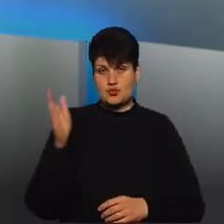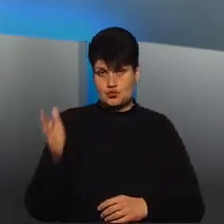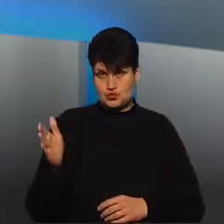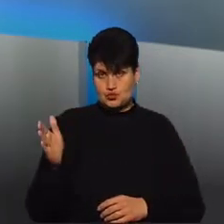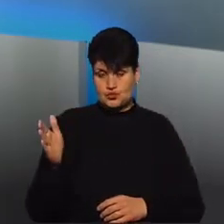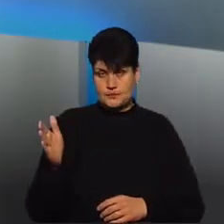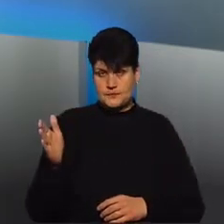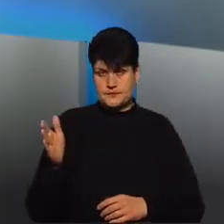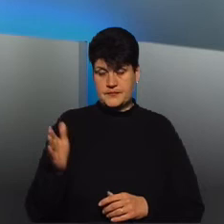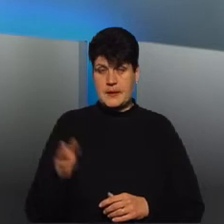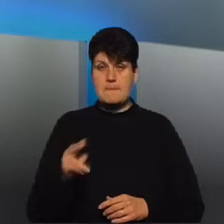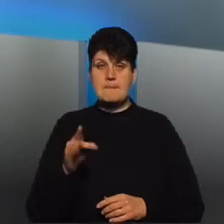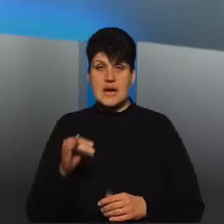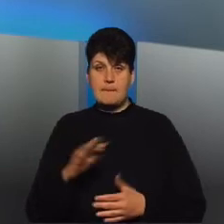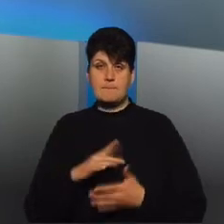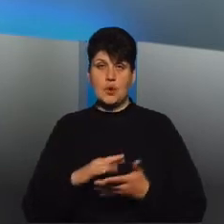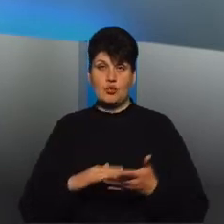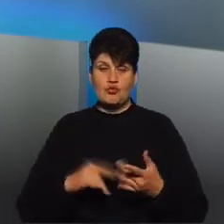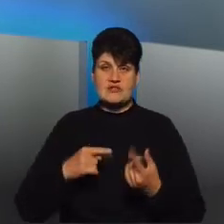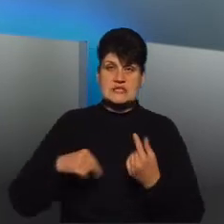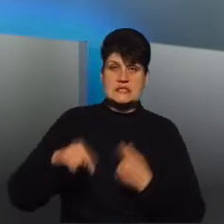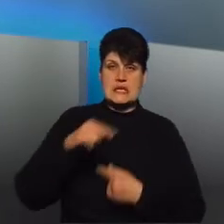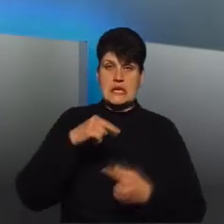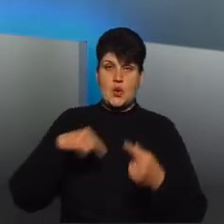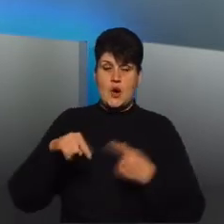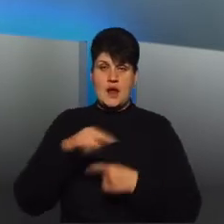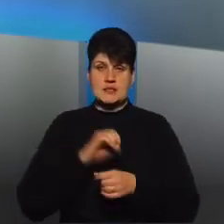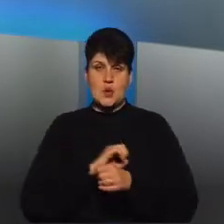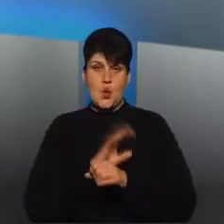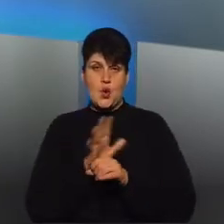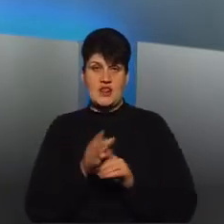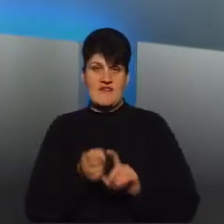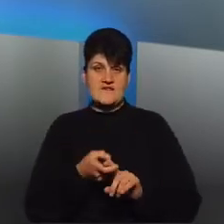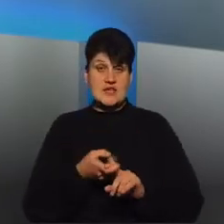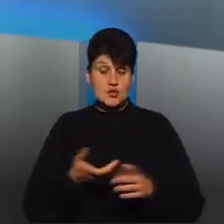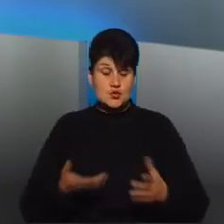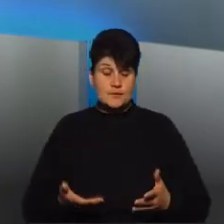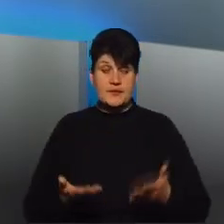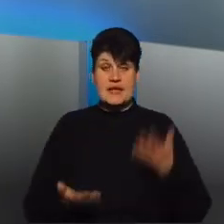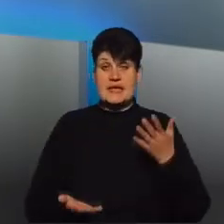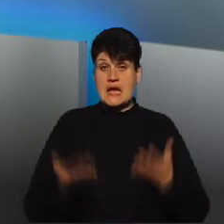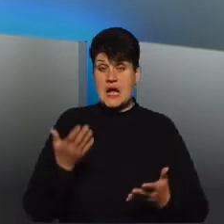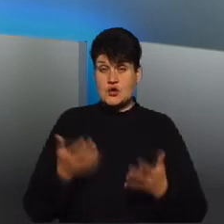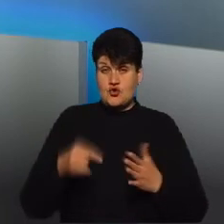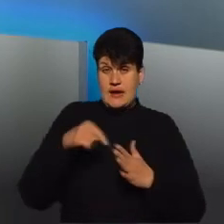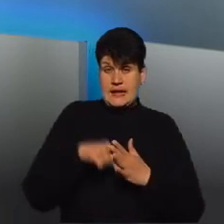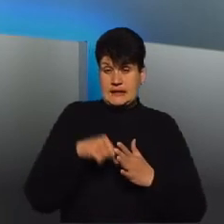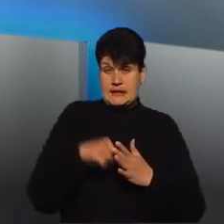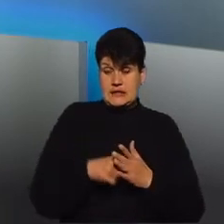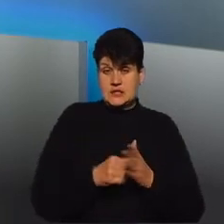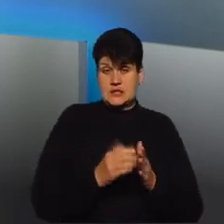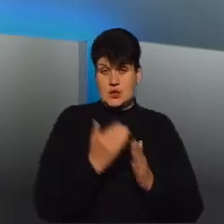при продовженні циркуляції коронавірусів. Якщо генетична структура цих